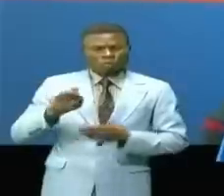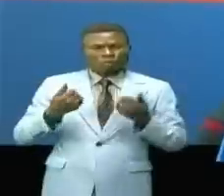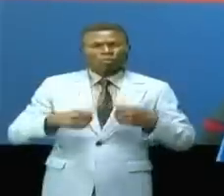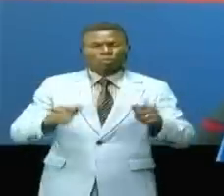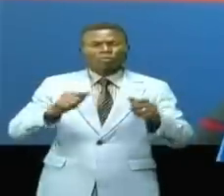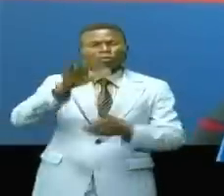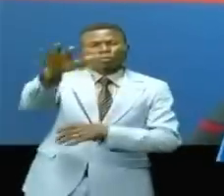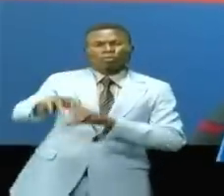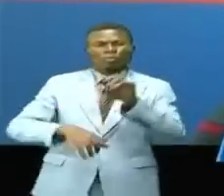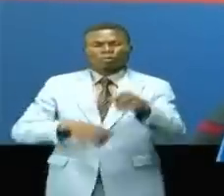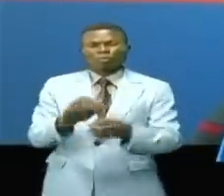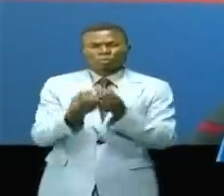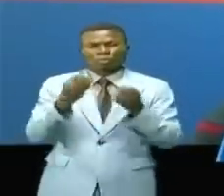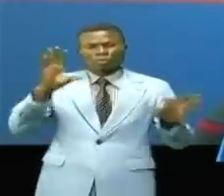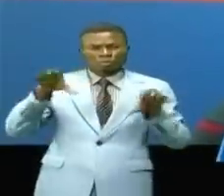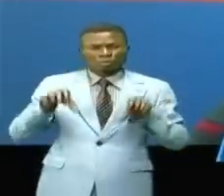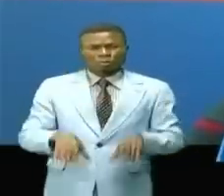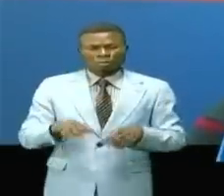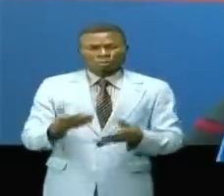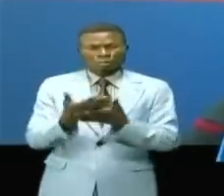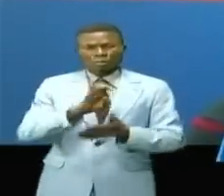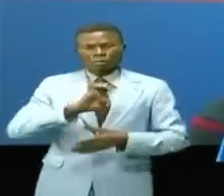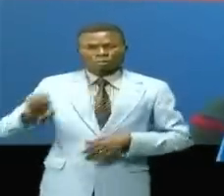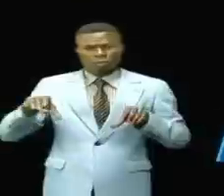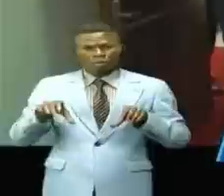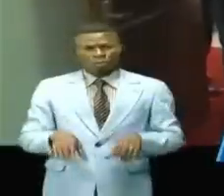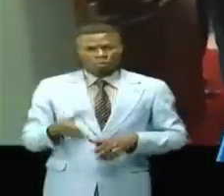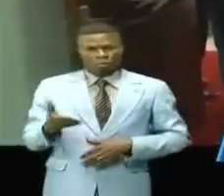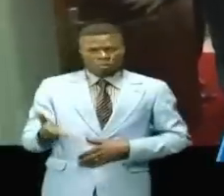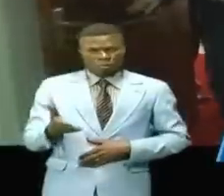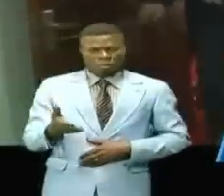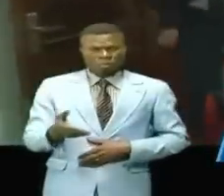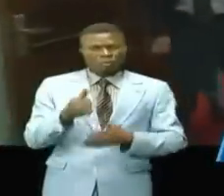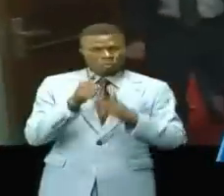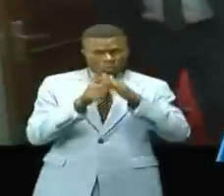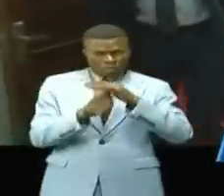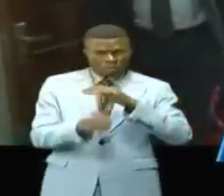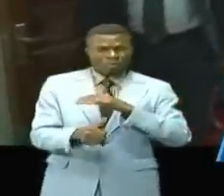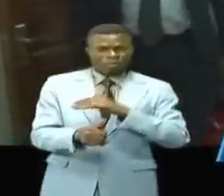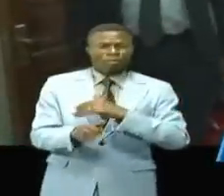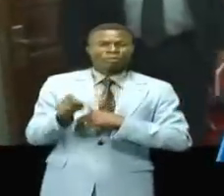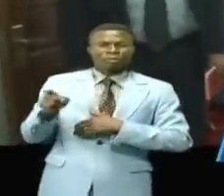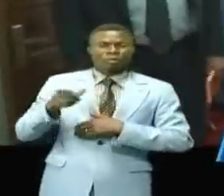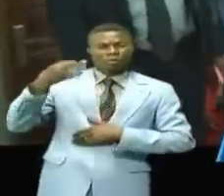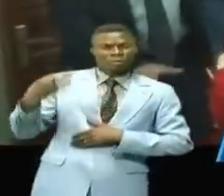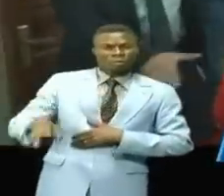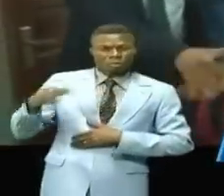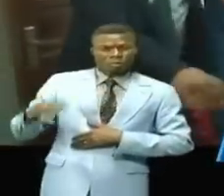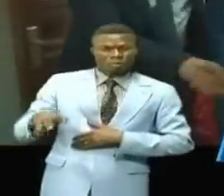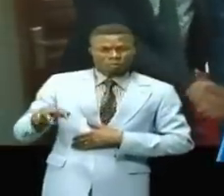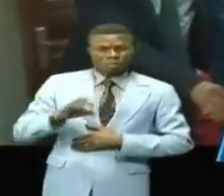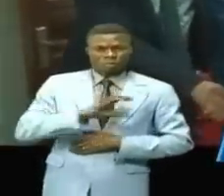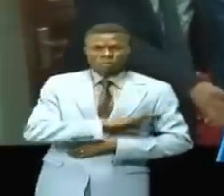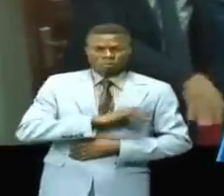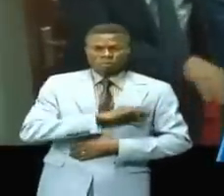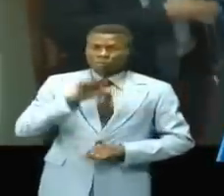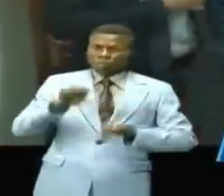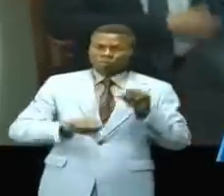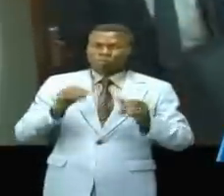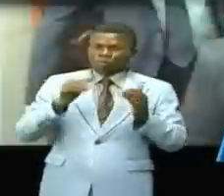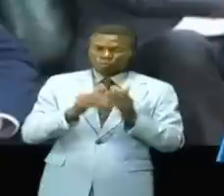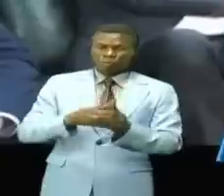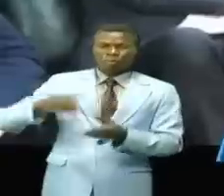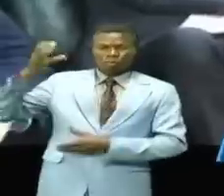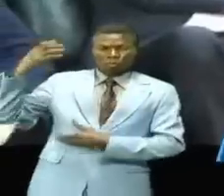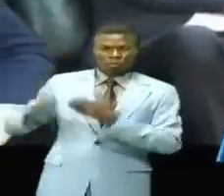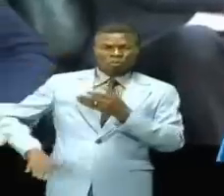au pillage des ressources minières dans l'est de la RDC. C'est un secret des polichinelles. La France a une attitude laxiste face au